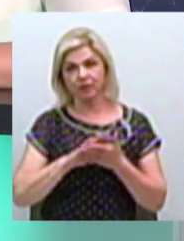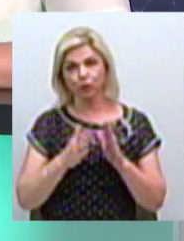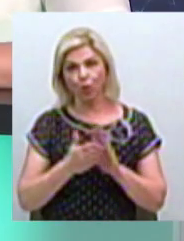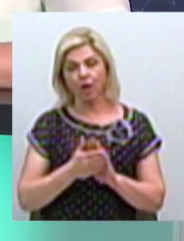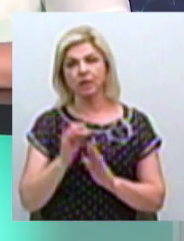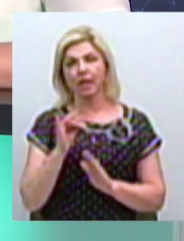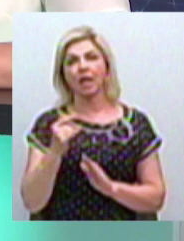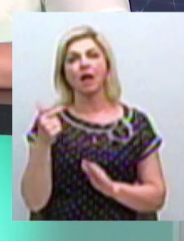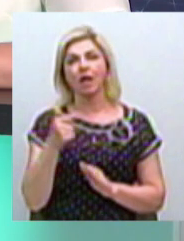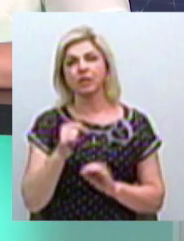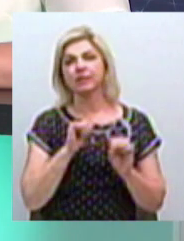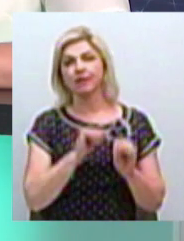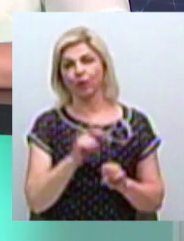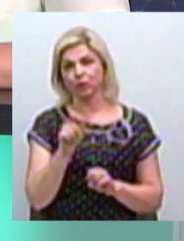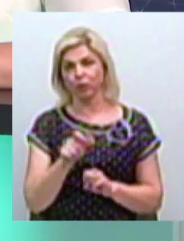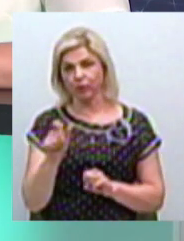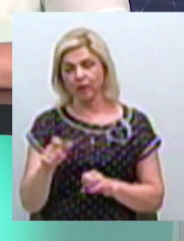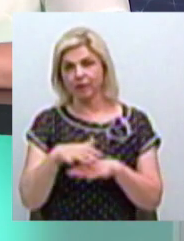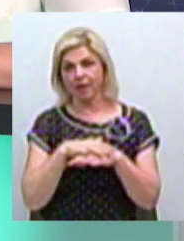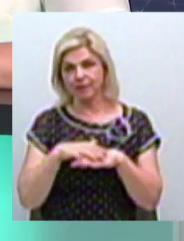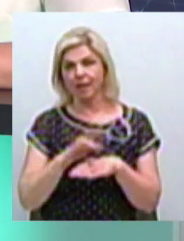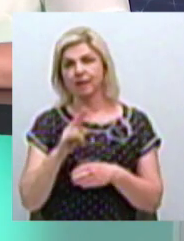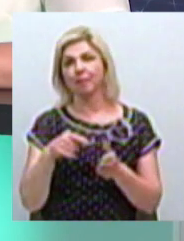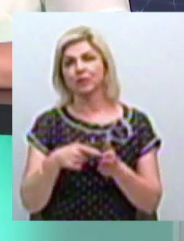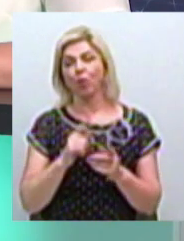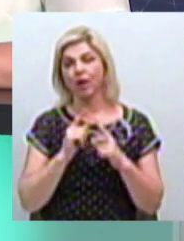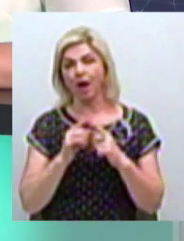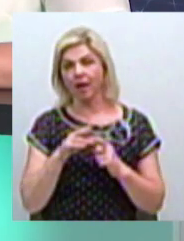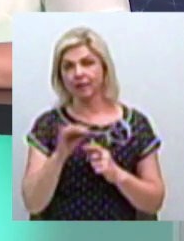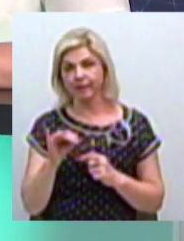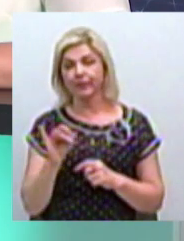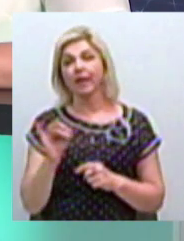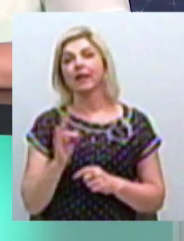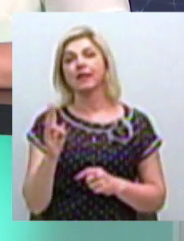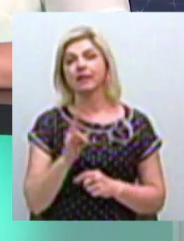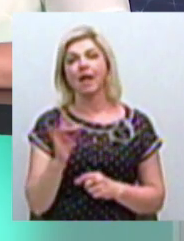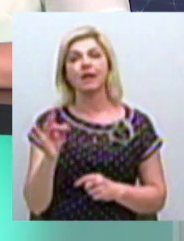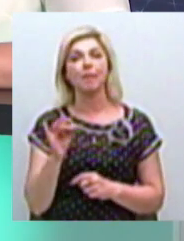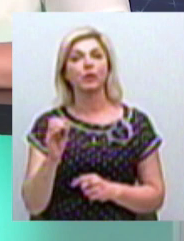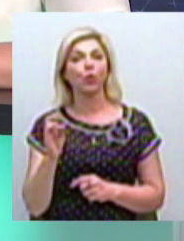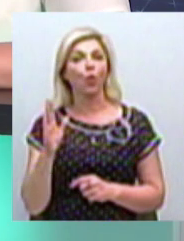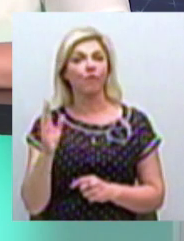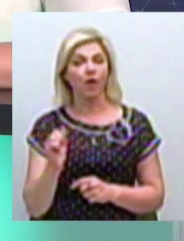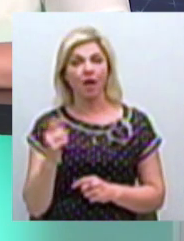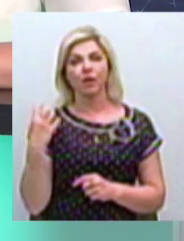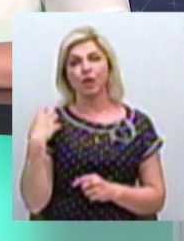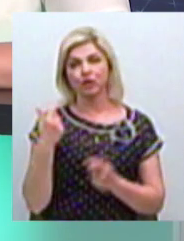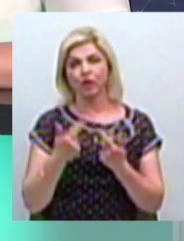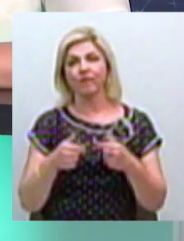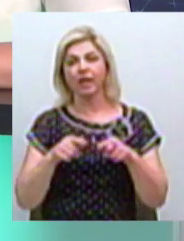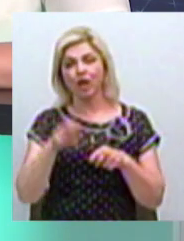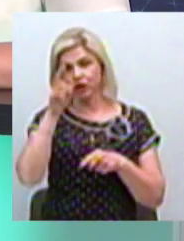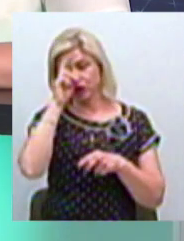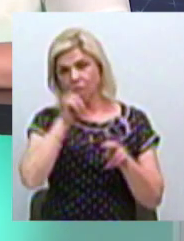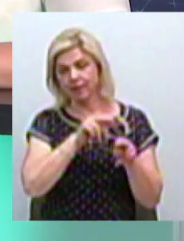та цивільного захисту населення Миколаївської міської ради. Та Наталя Рябінкова, начальниця відділу